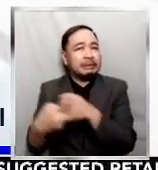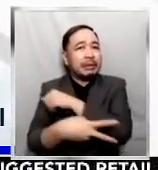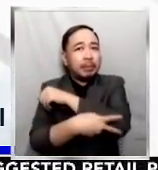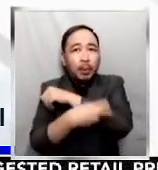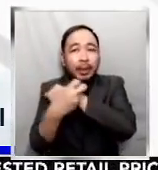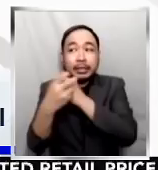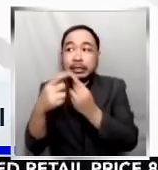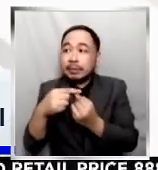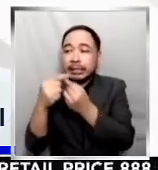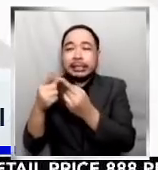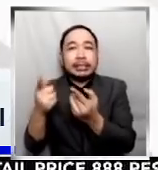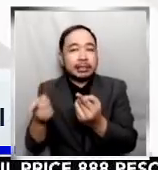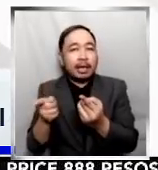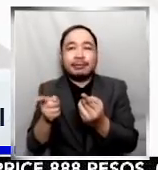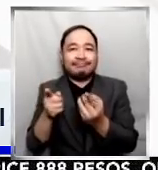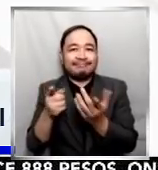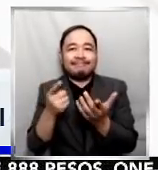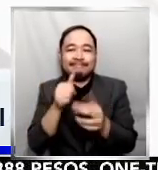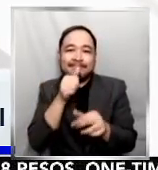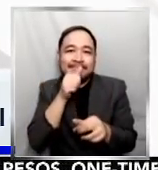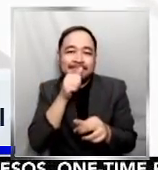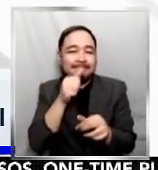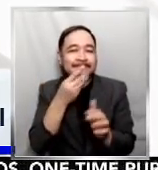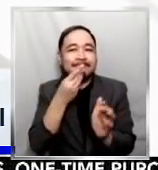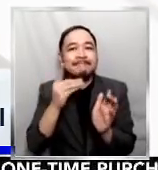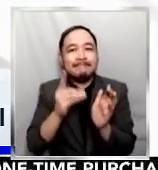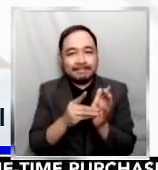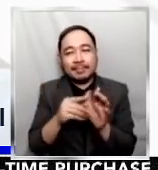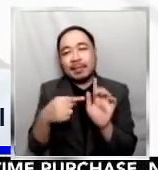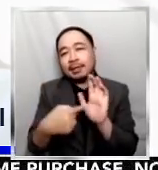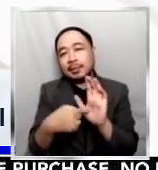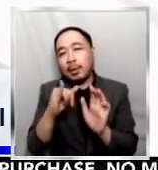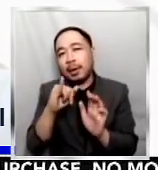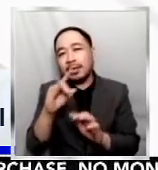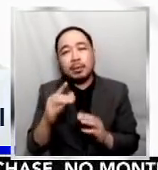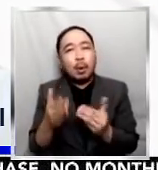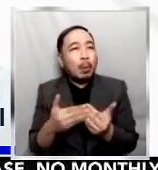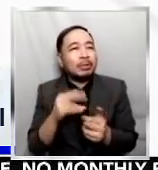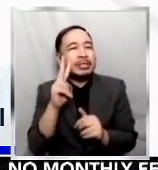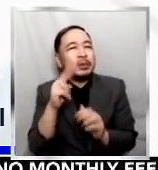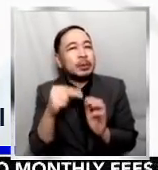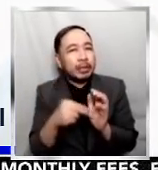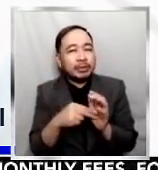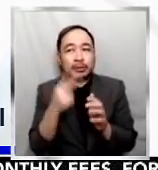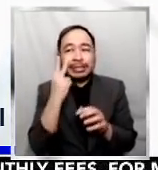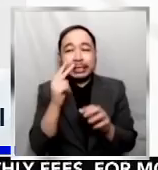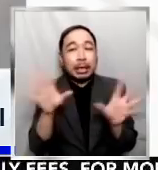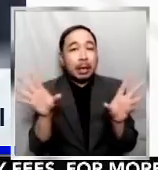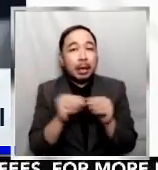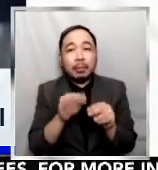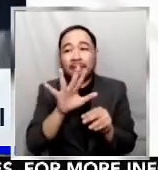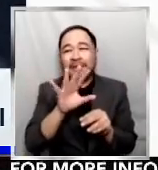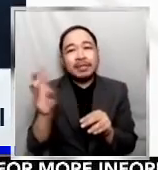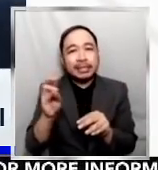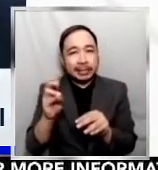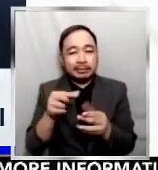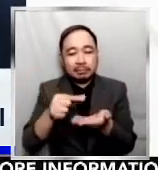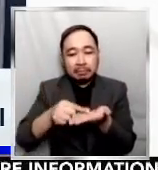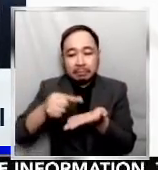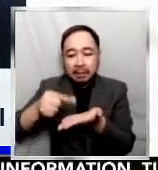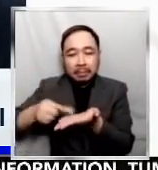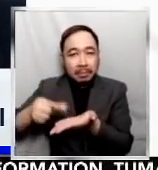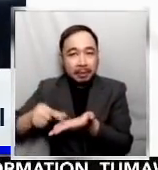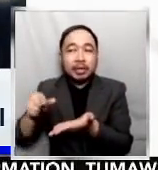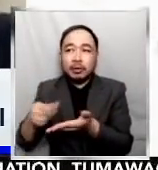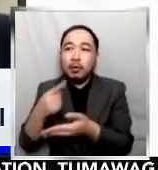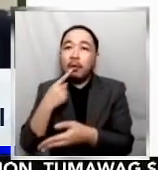Halagang 2,000 piso kada vial ang inaalok niyang bakuna. 56 vials ang in-order sa kanya ng mga pulis para sa entrapment operation,